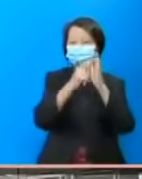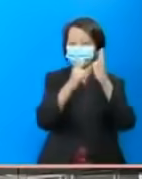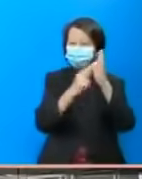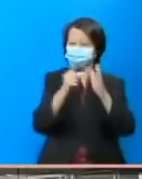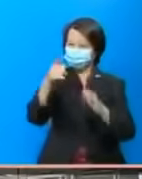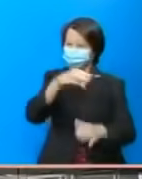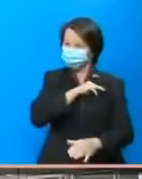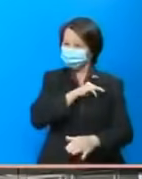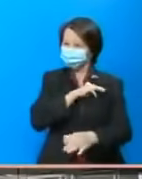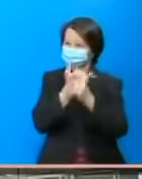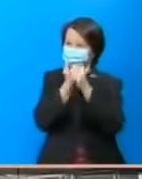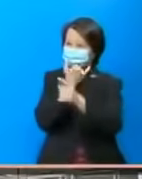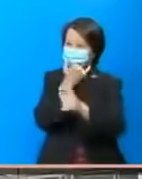mengelirukan dewan yang mulia ini makasih